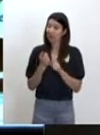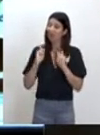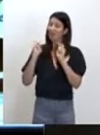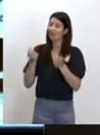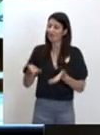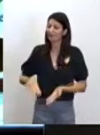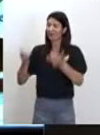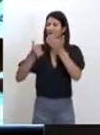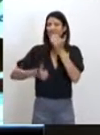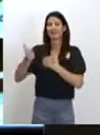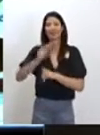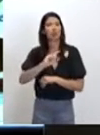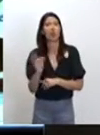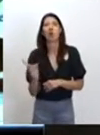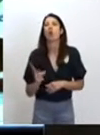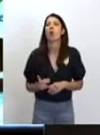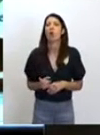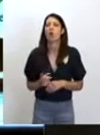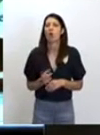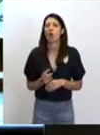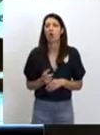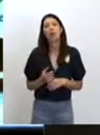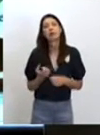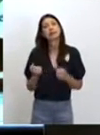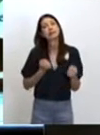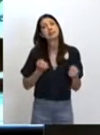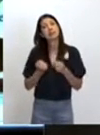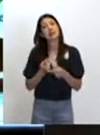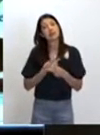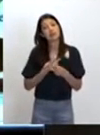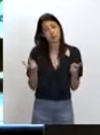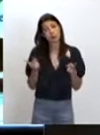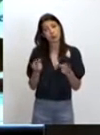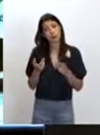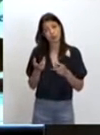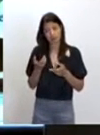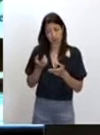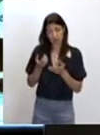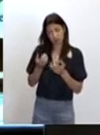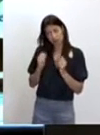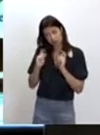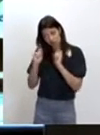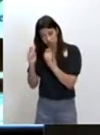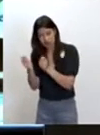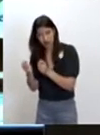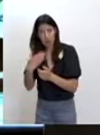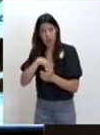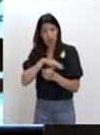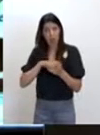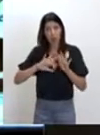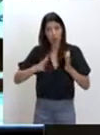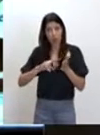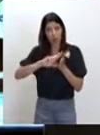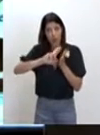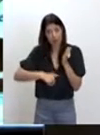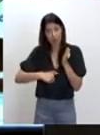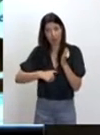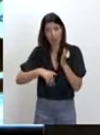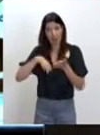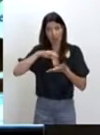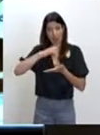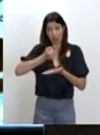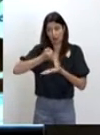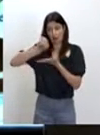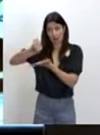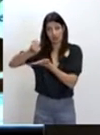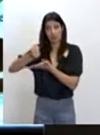lucratif. Nous déléguons le service public par le biais d'un contrat de concession, également appelé délégation de service